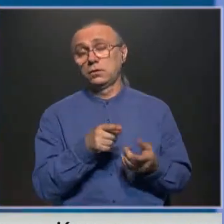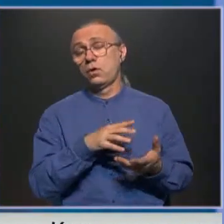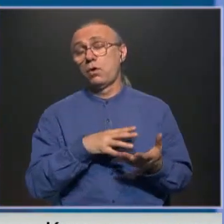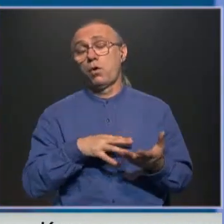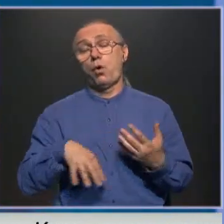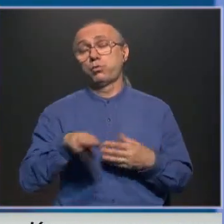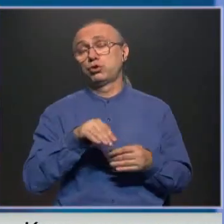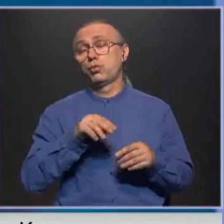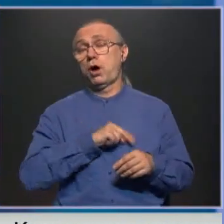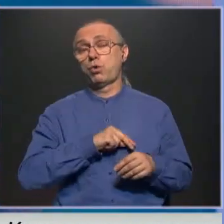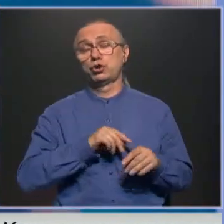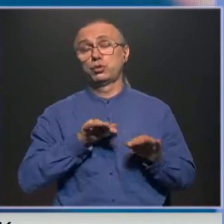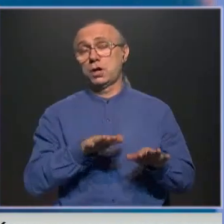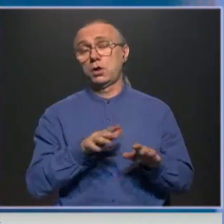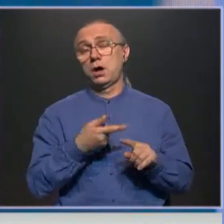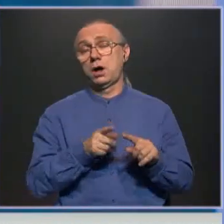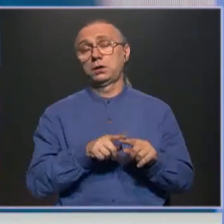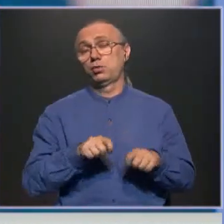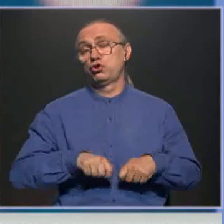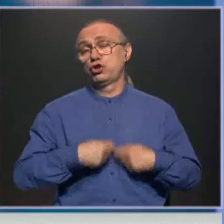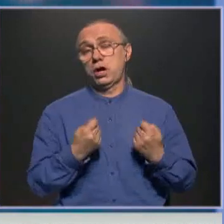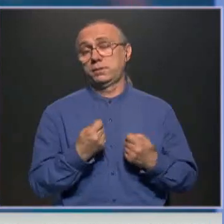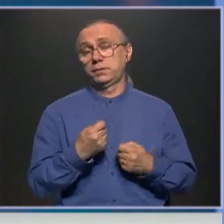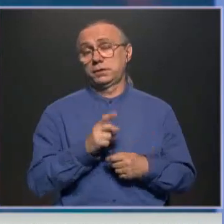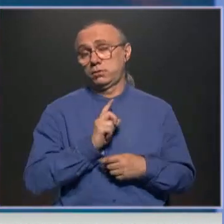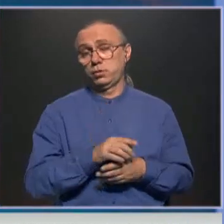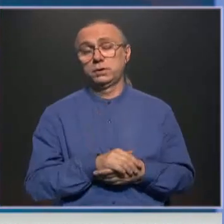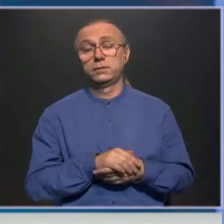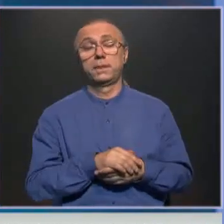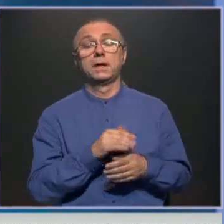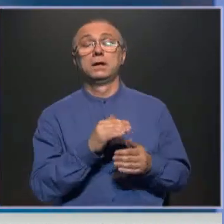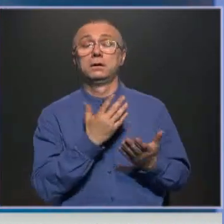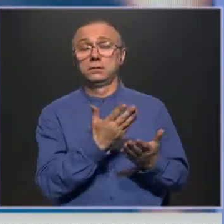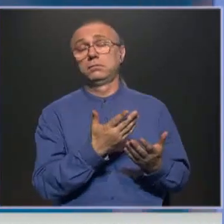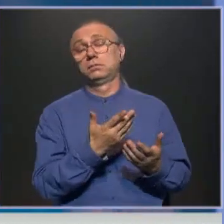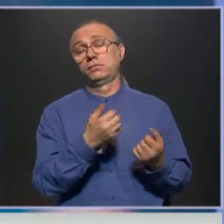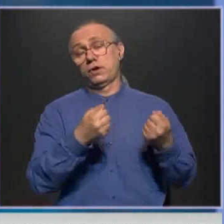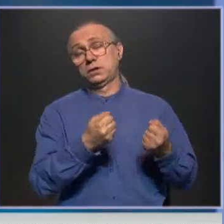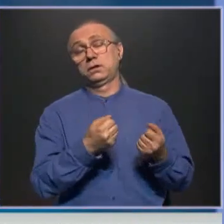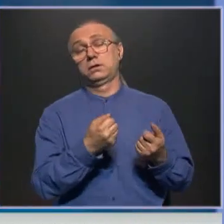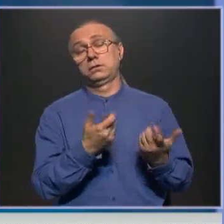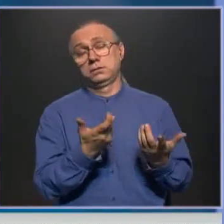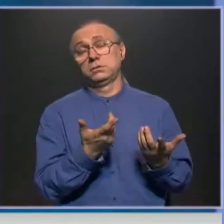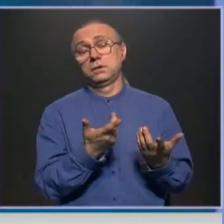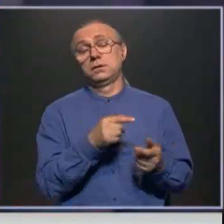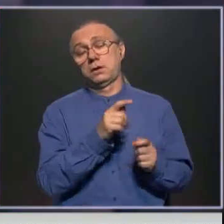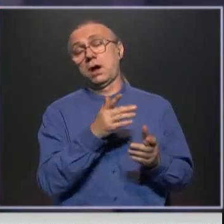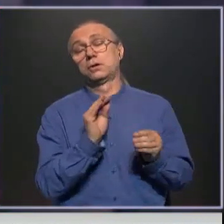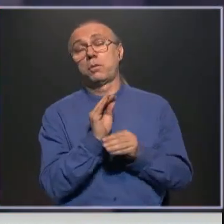урон никакой не наносится, и действительно это за добросовестно выполненную работу рядовому сотруднику какая-то дополнительная награда.